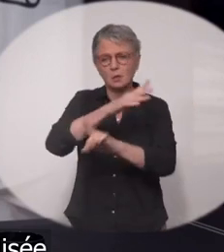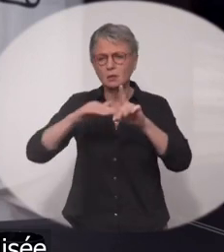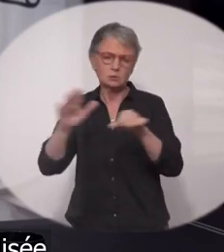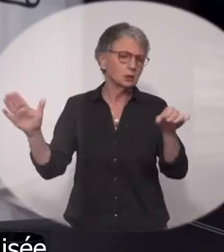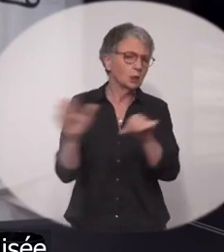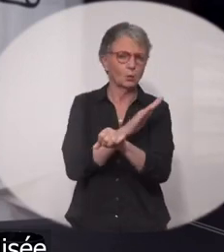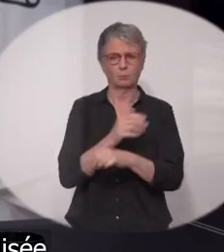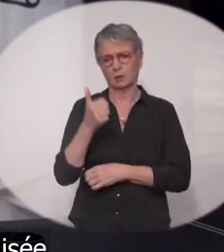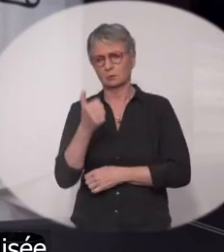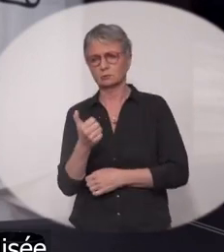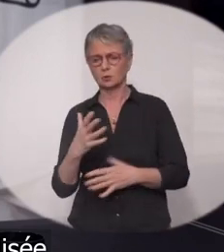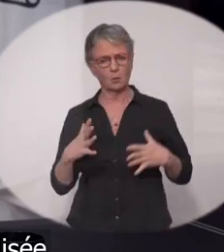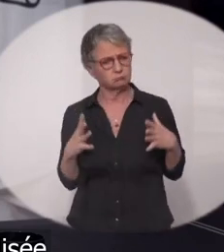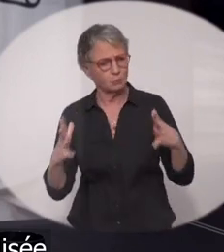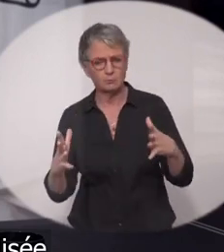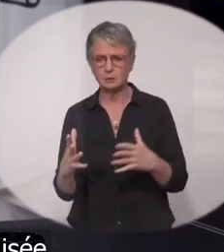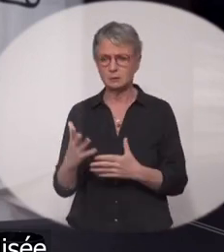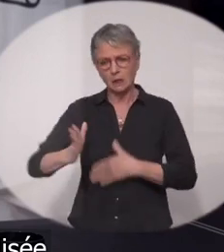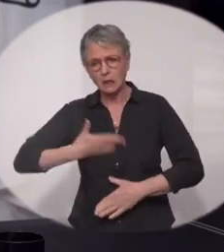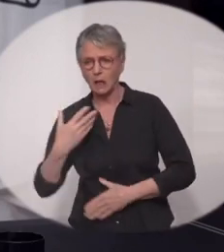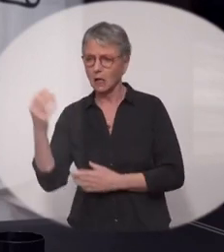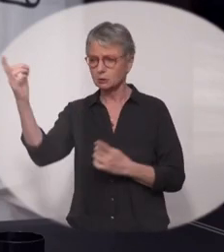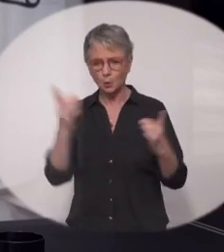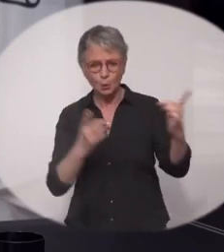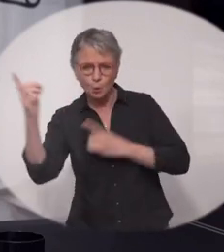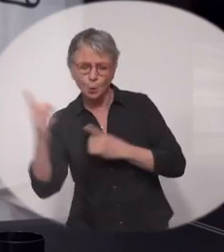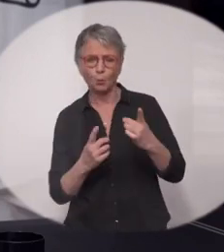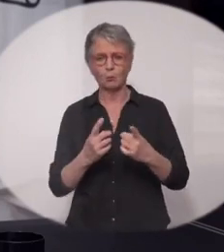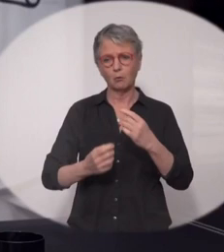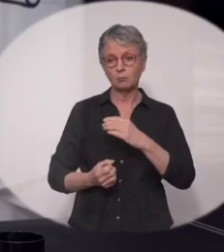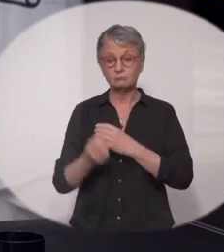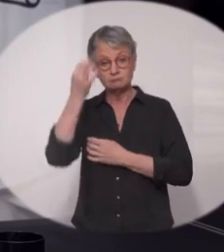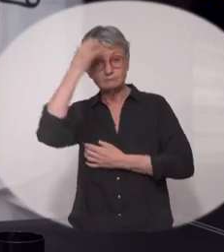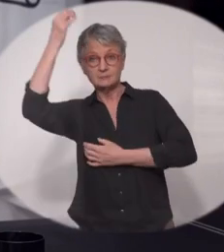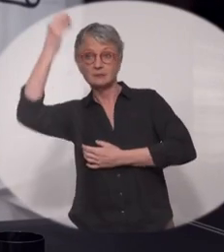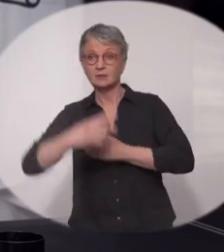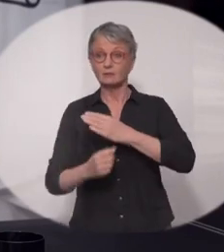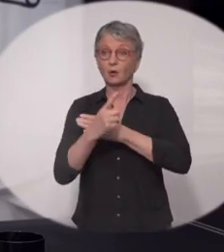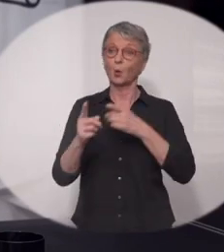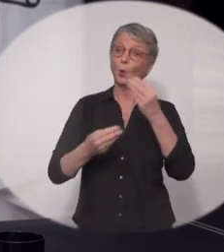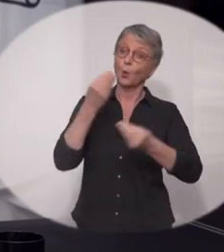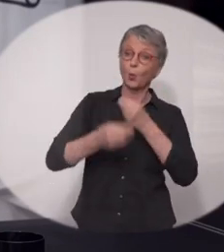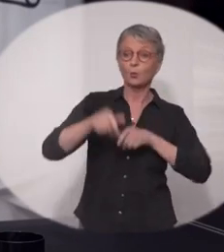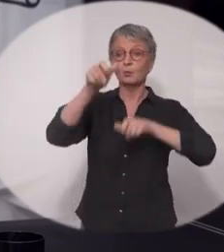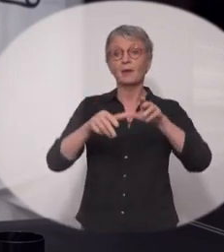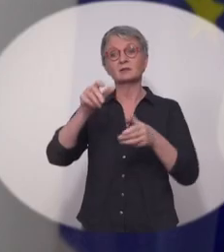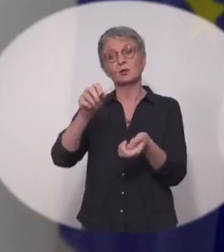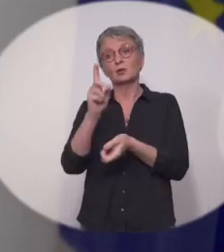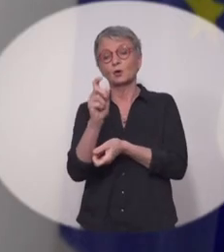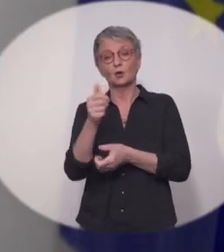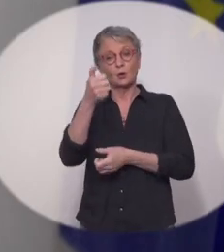corse tout entière qui s'est mobilisée à travers des dons des initiatives innovantes ou encore l'implication de la diaspora